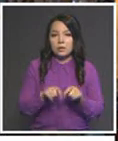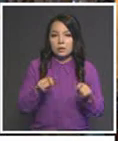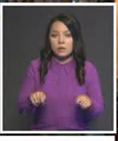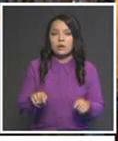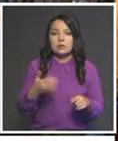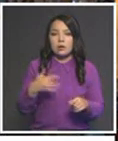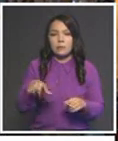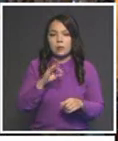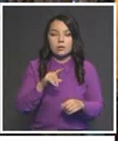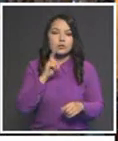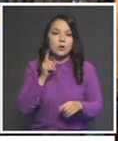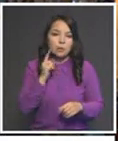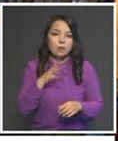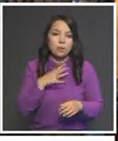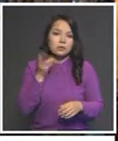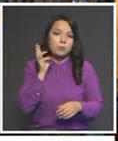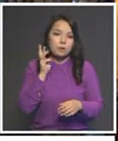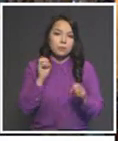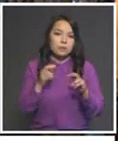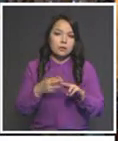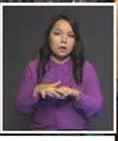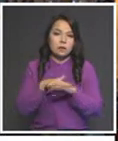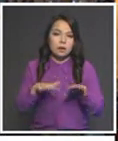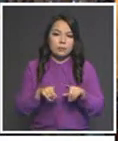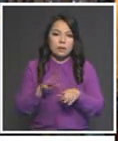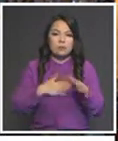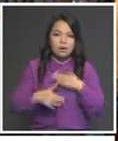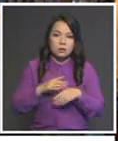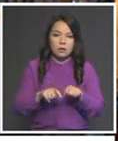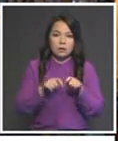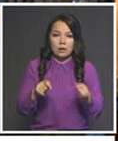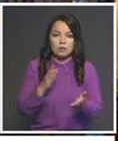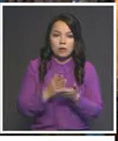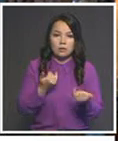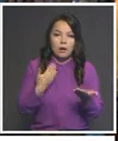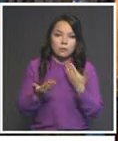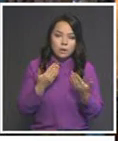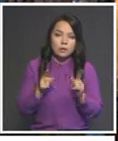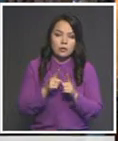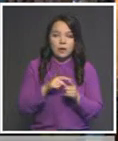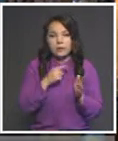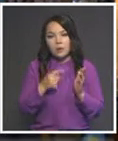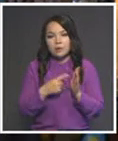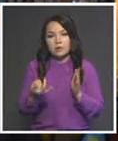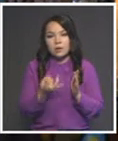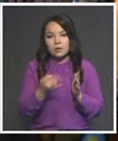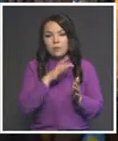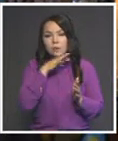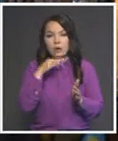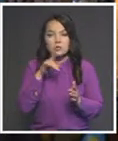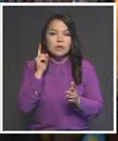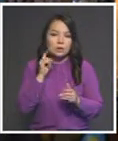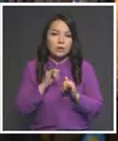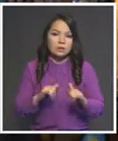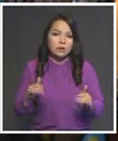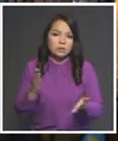мен дипломатиялық корпус арасында бағаланып жатқанына қуаныштымыз. Дипломаттар мен сұхбаттасуға қызығушылық танытып жүрген жастардың қатары жыл